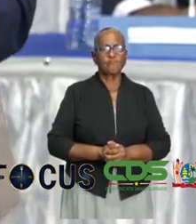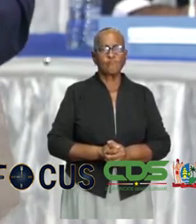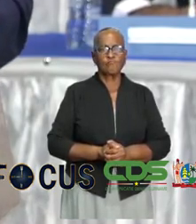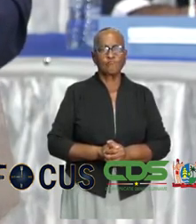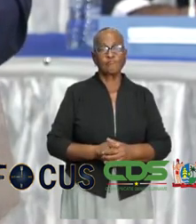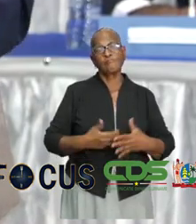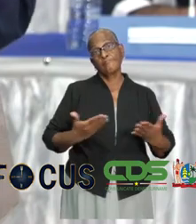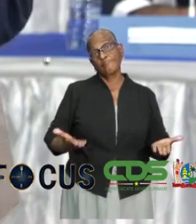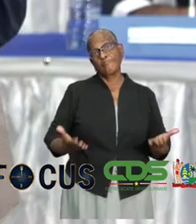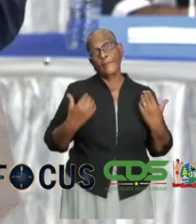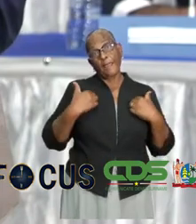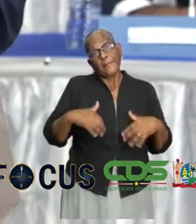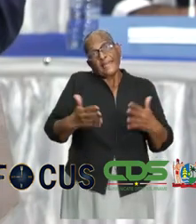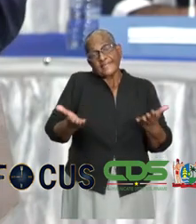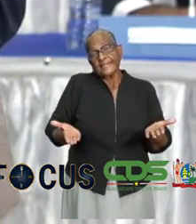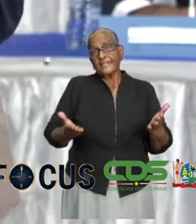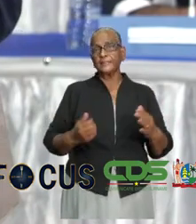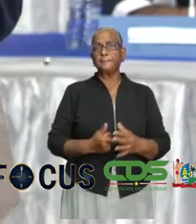Mijn mensen,